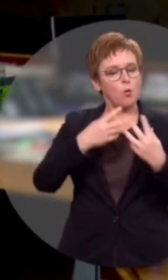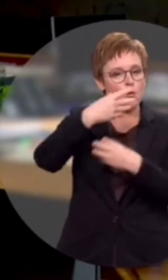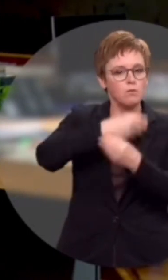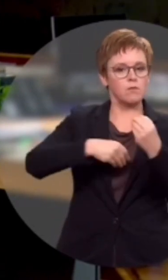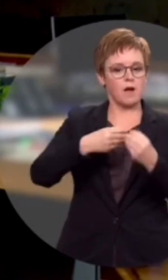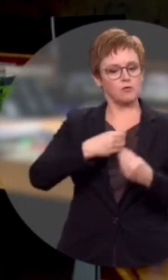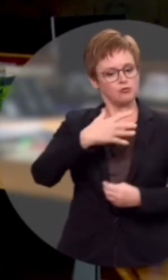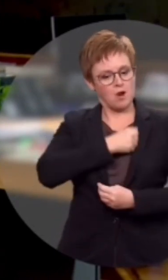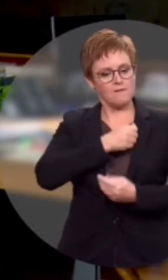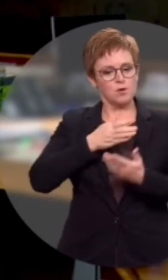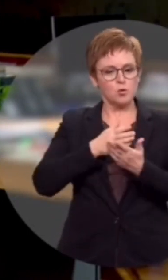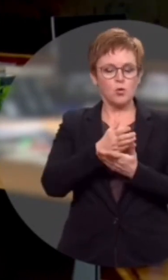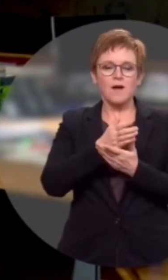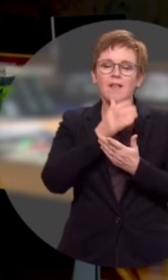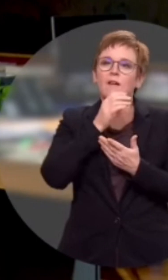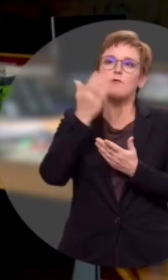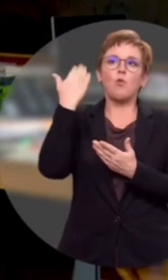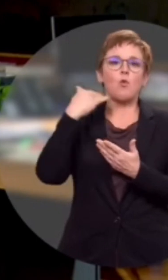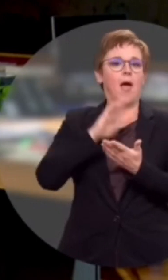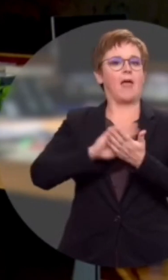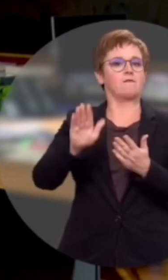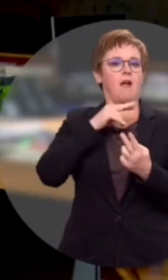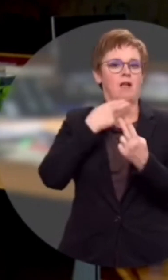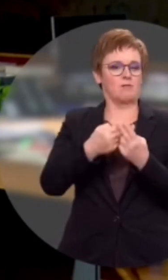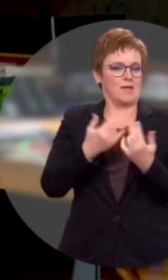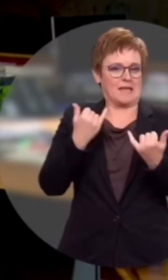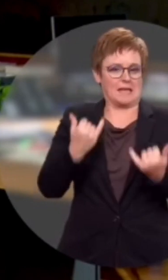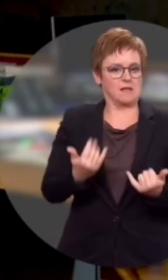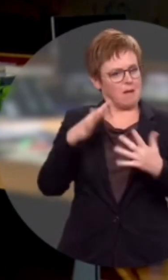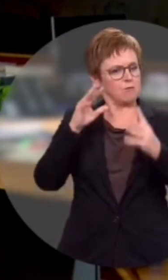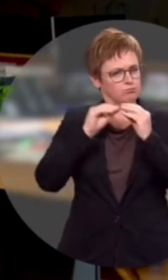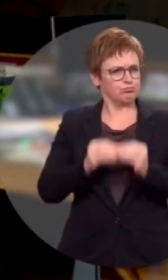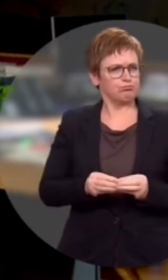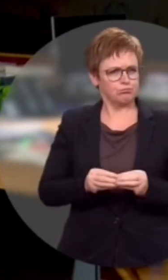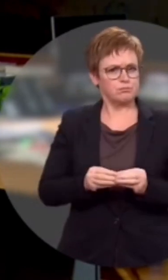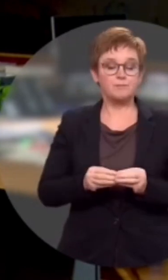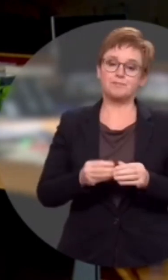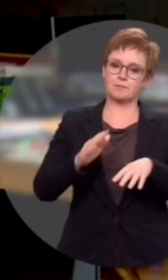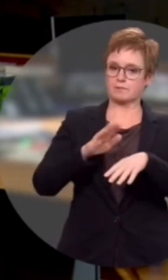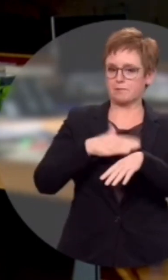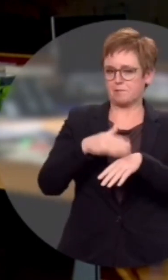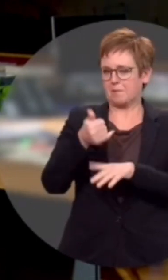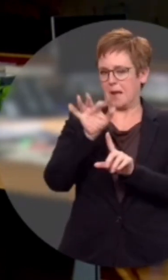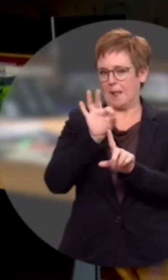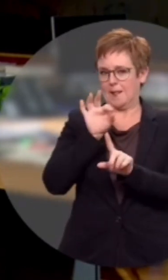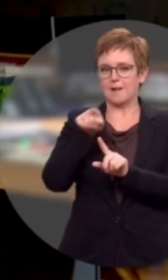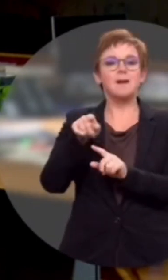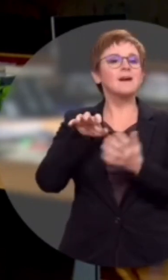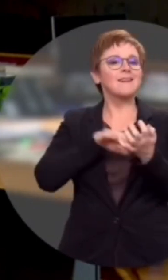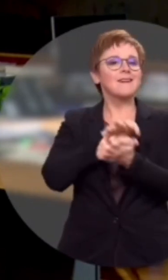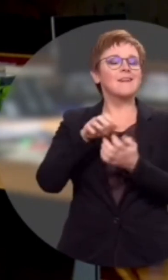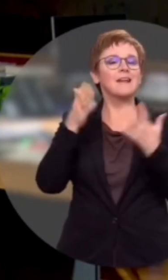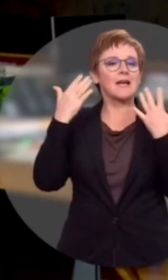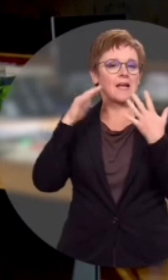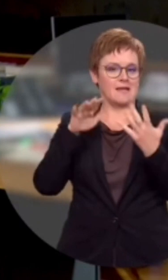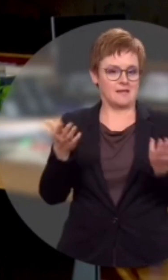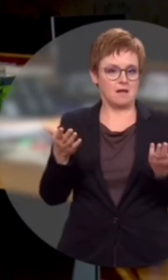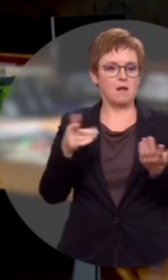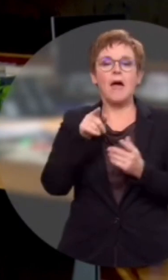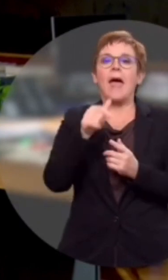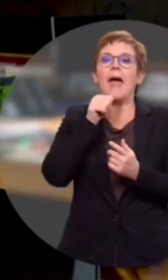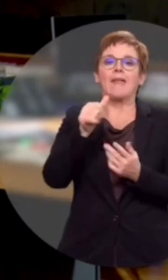können, uneindeutiger. Nehmen Sie als Beispiel nur die Klimakrise. Es gibt nicht die eine